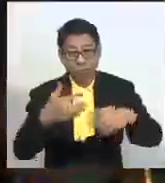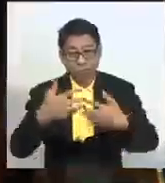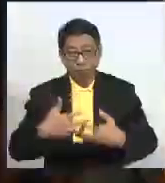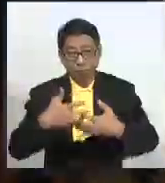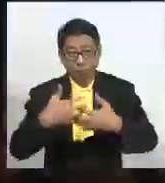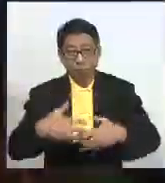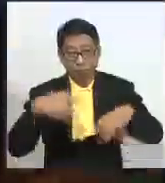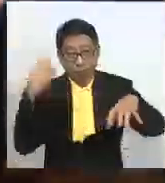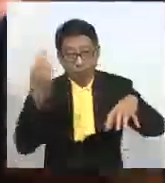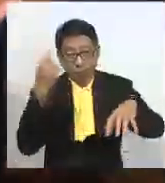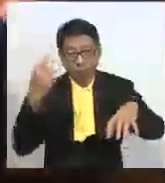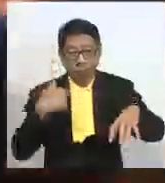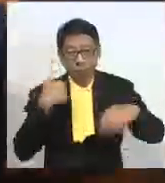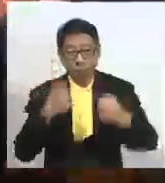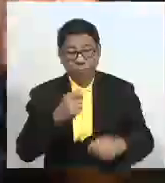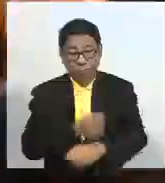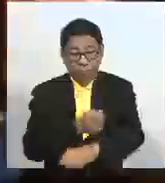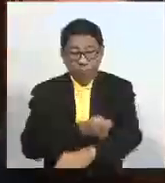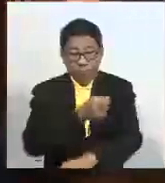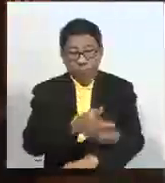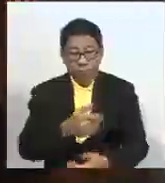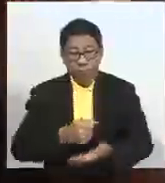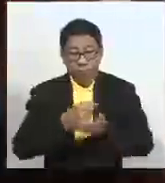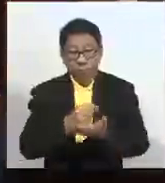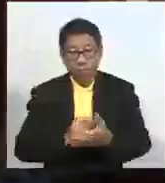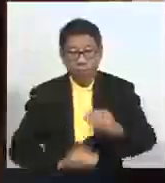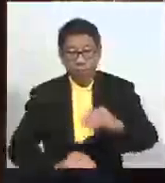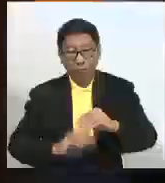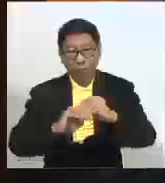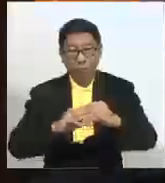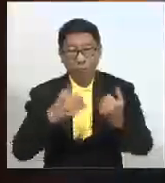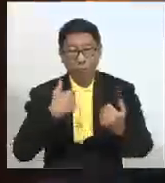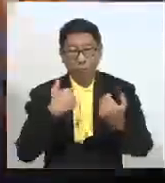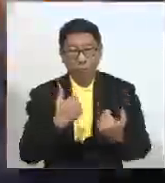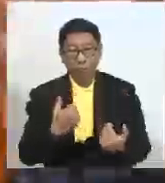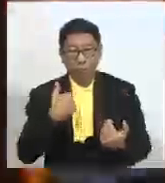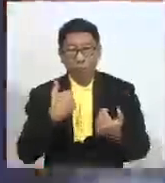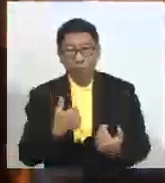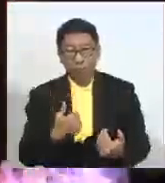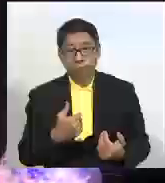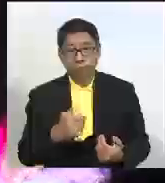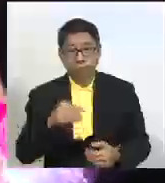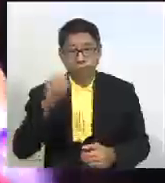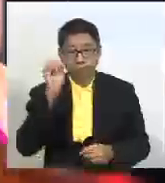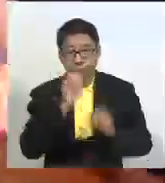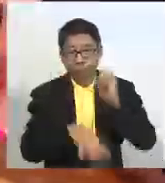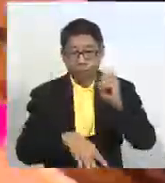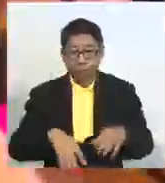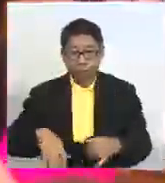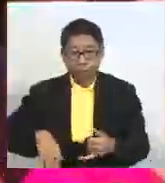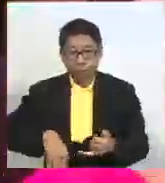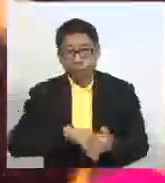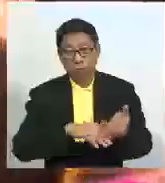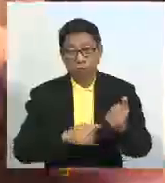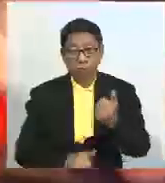ตสาหกรรมการท่องเที่ยวเนี่ยเป็นแหล่งที่ทำให้เกิดรายได้เข้ามาช่วยเสริมเศรษฐกิจแต่ทั้งนี้ก็ต้องไม่ทิ้งในเรื่องของความปลอดภัยและ